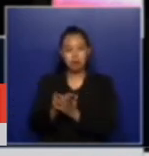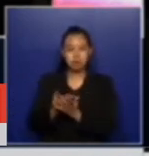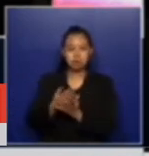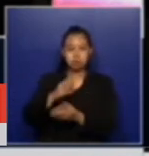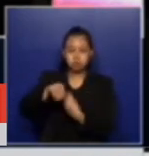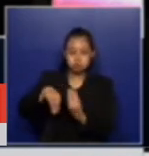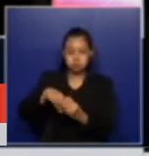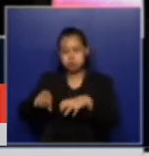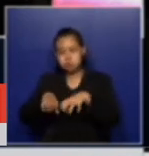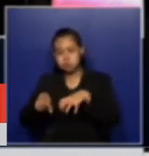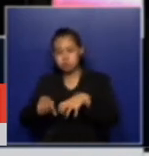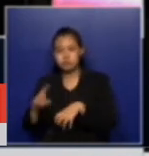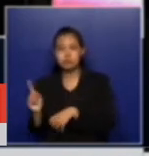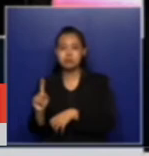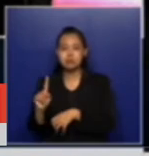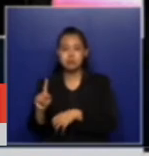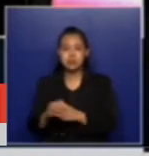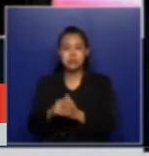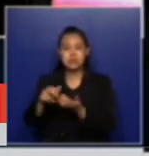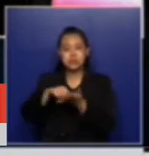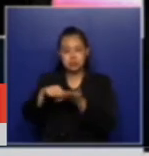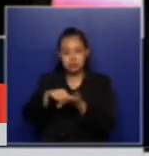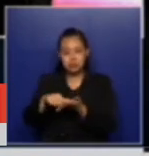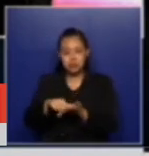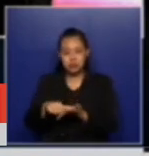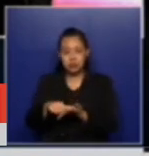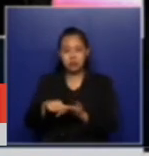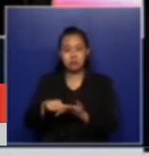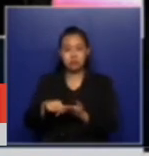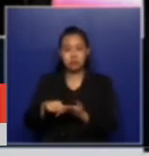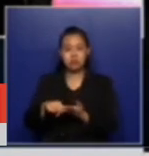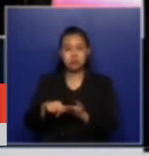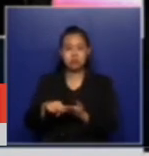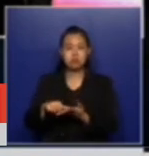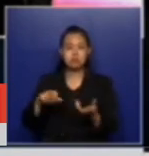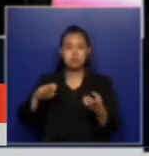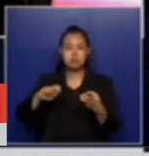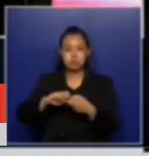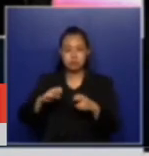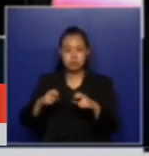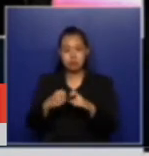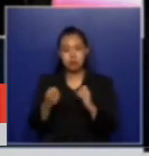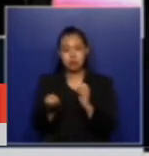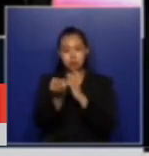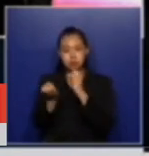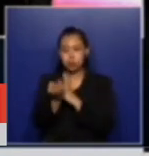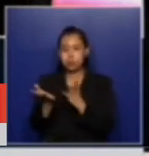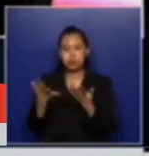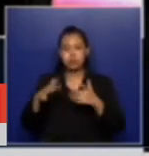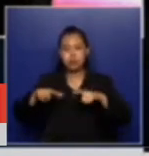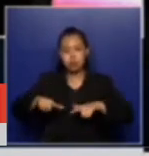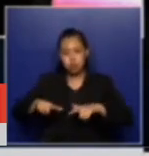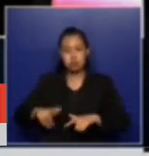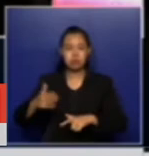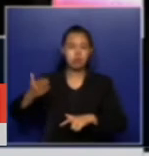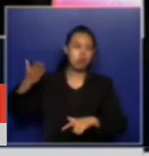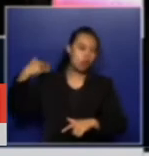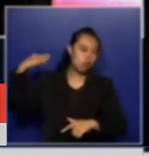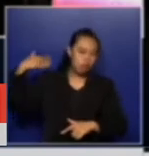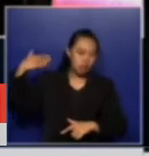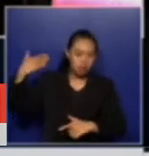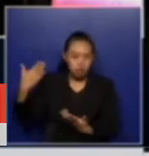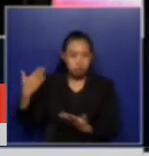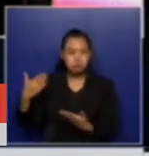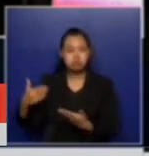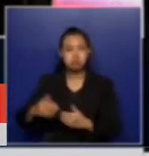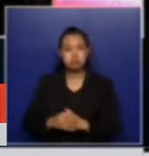พื่อให้แก้ไขการบรรเทาผลกระทบต่อการผิดพลาดที่รัฐบาลได้ทำมาในอดีตในช่วงที่ผ่